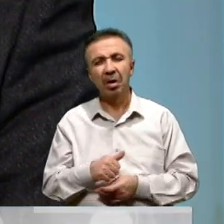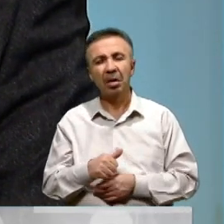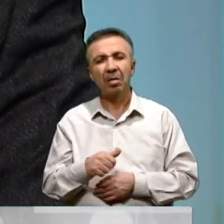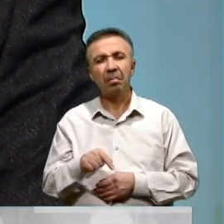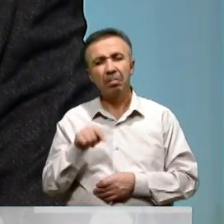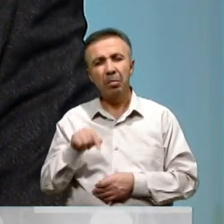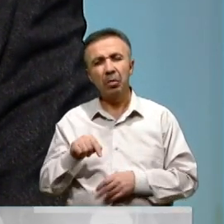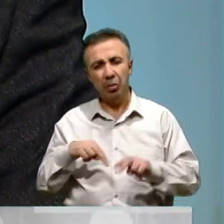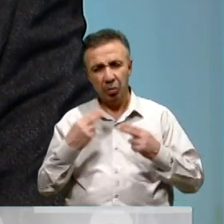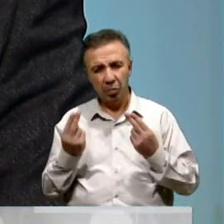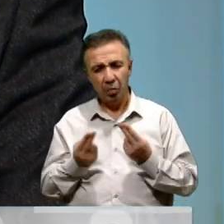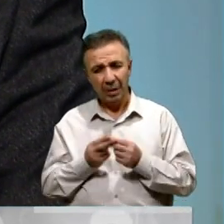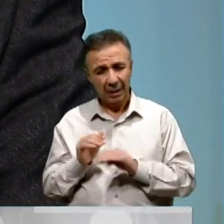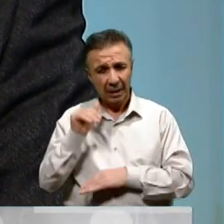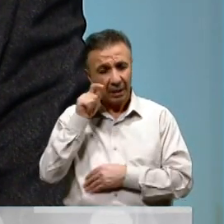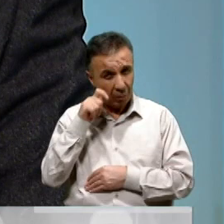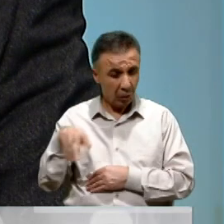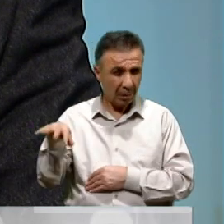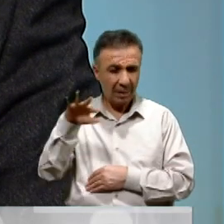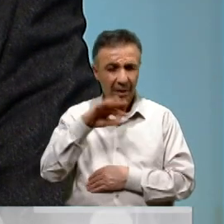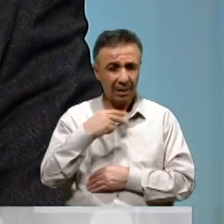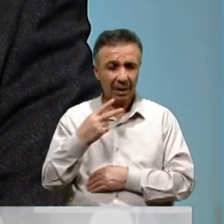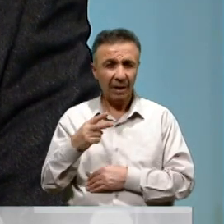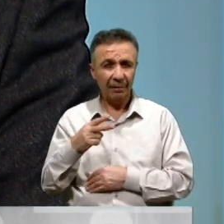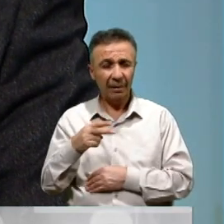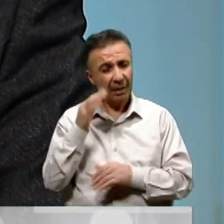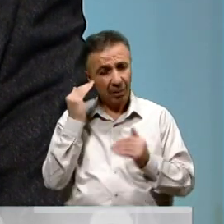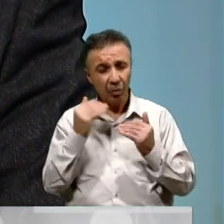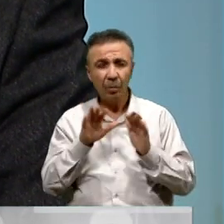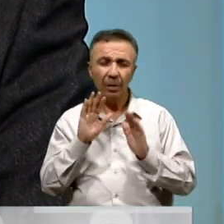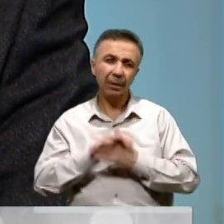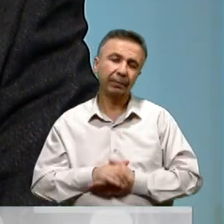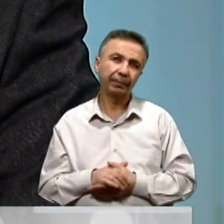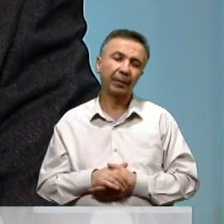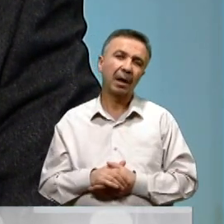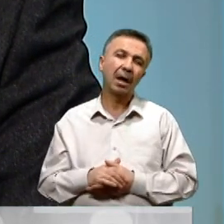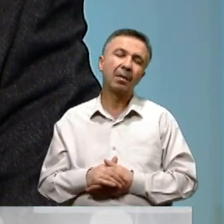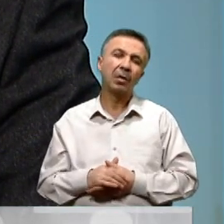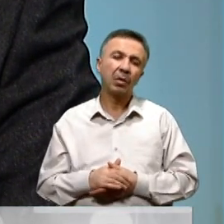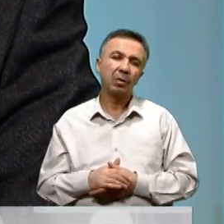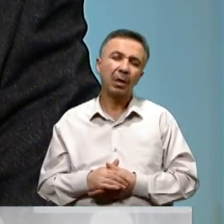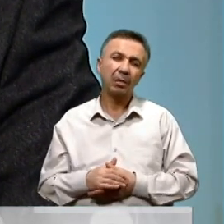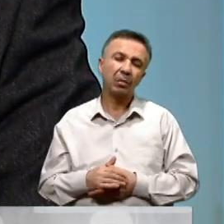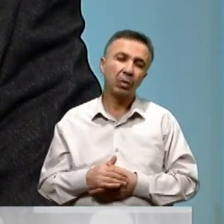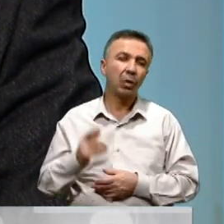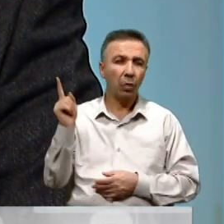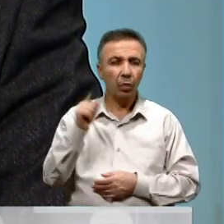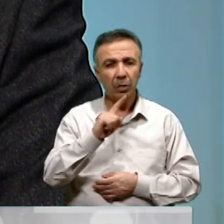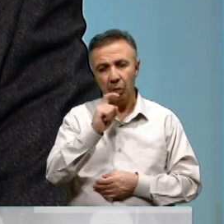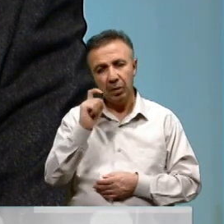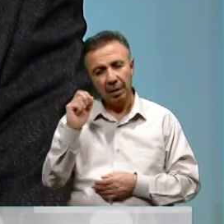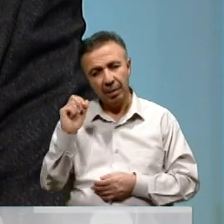dünya Müslümanları tarafından uygulanan hususlardır. Hani o %95'den fazla